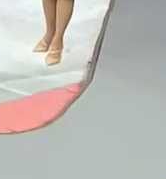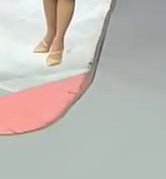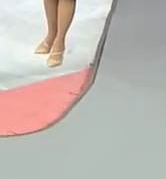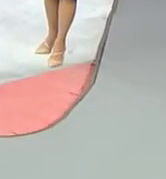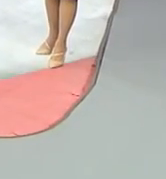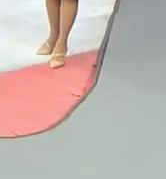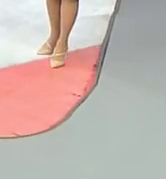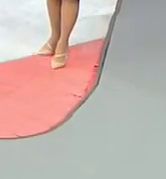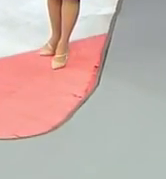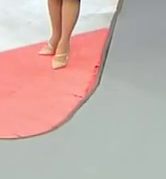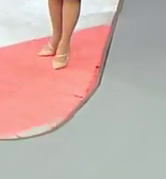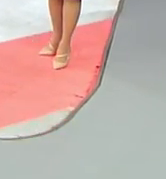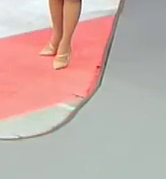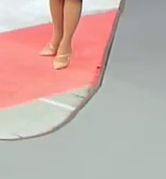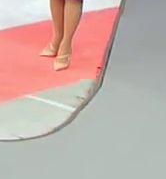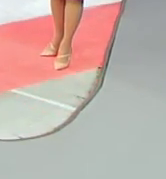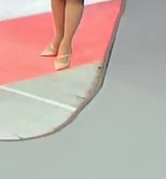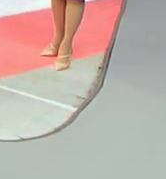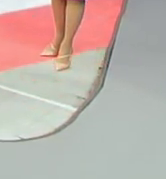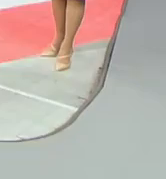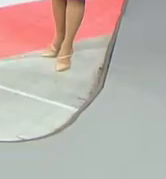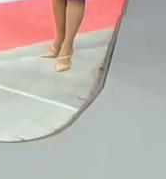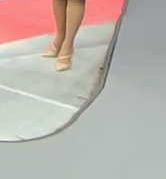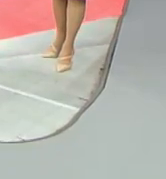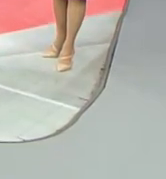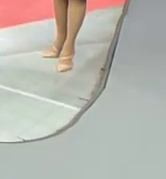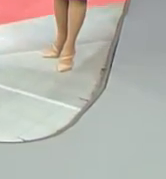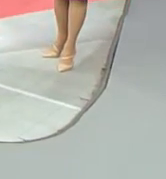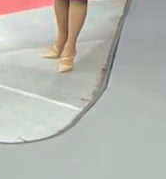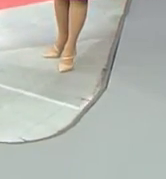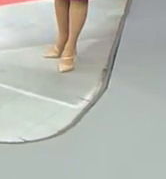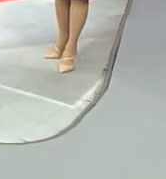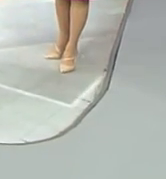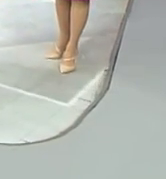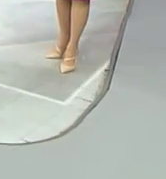kabilang ang ipatutupad na rollback bukas. Magiging mahigit